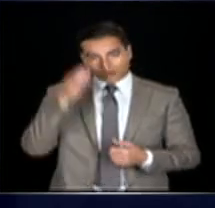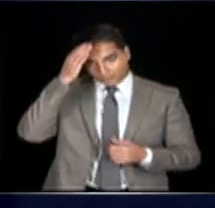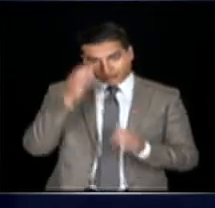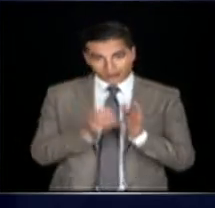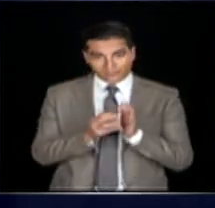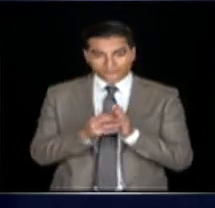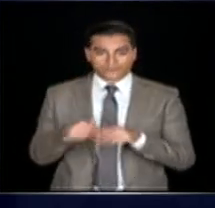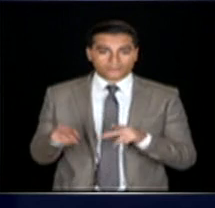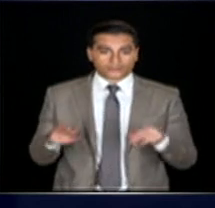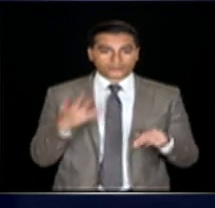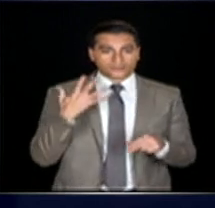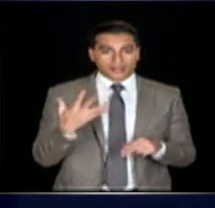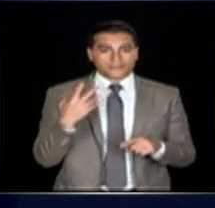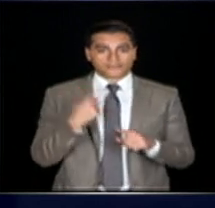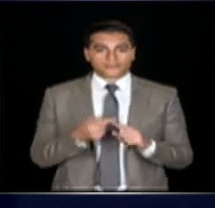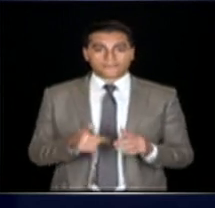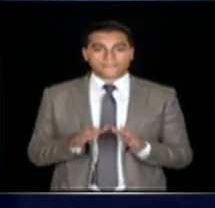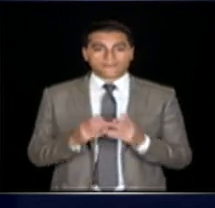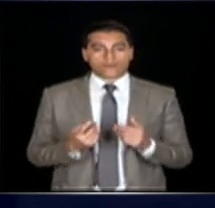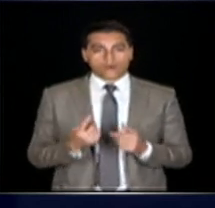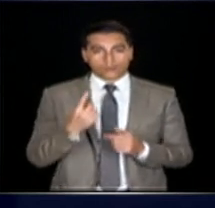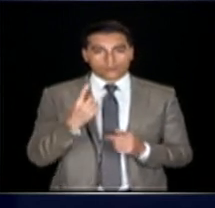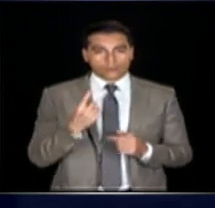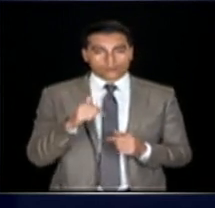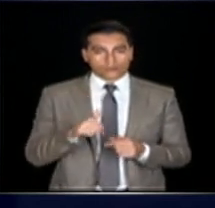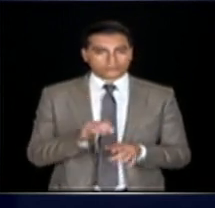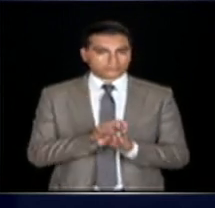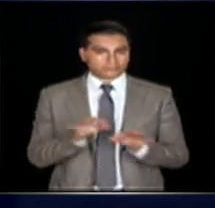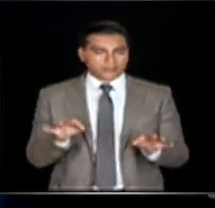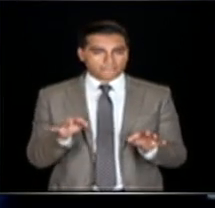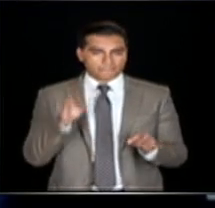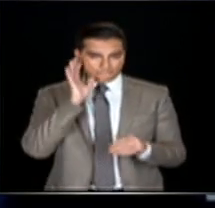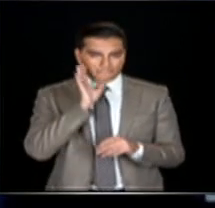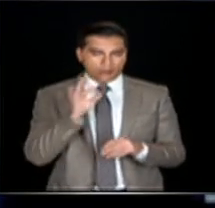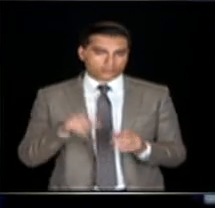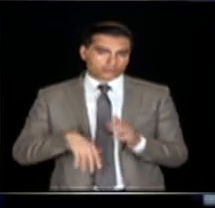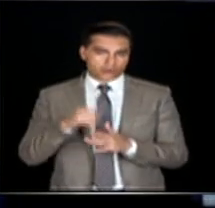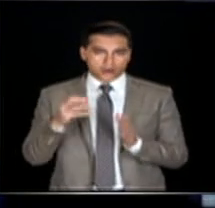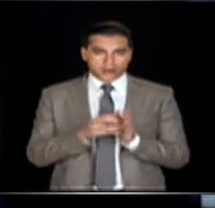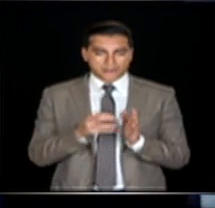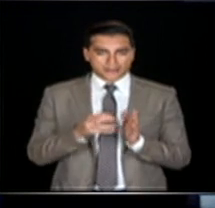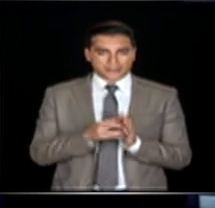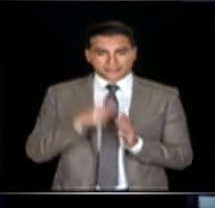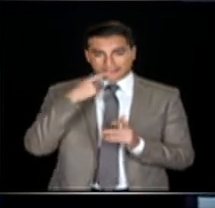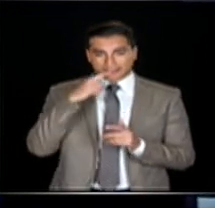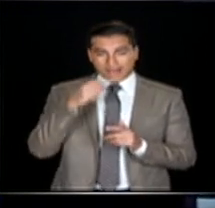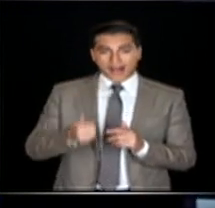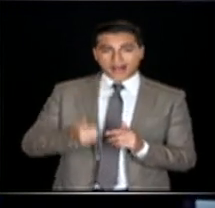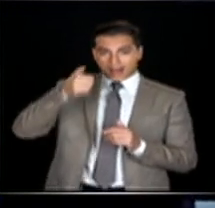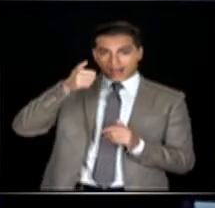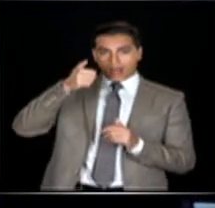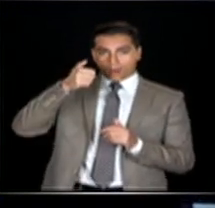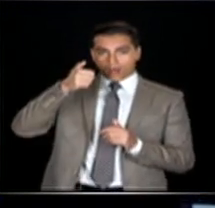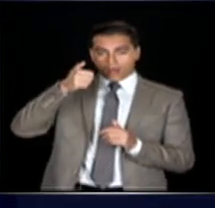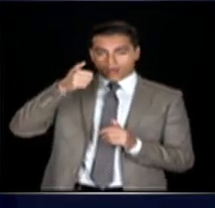كده معاك الموسم الخامس، المجموعة الأولى واتحسمت. جامعة اسكندرية في صدارة